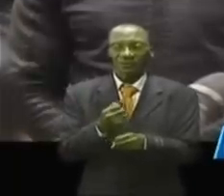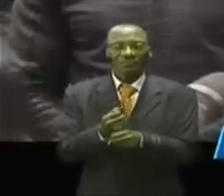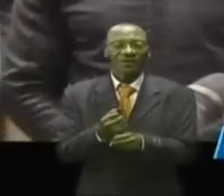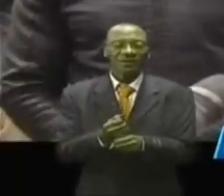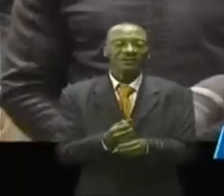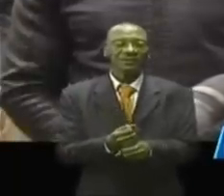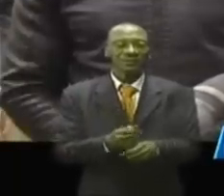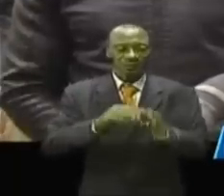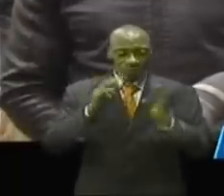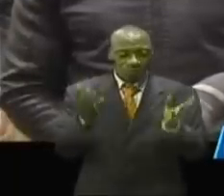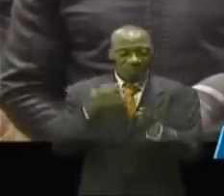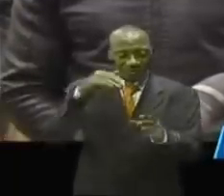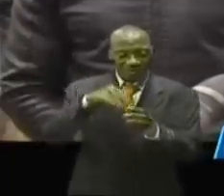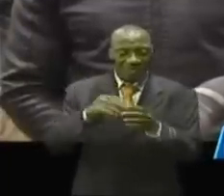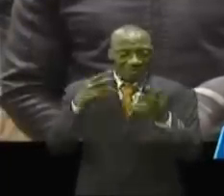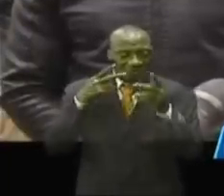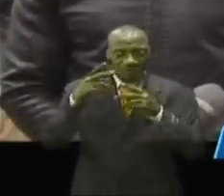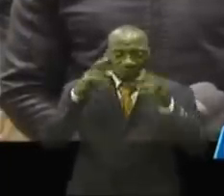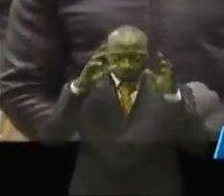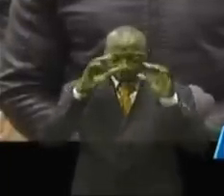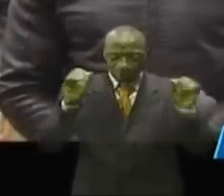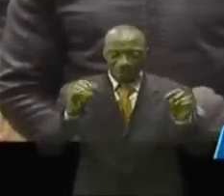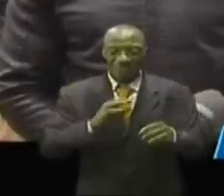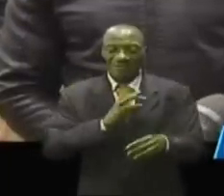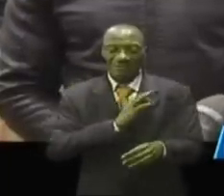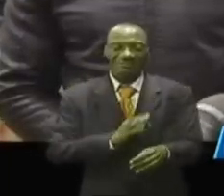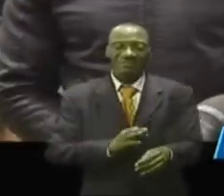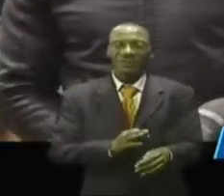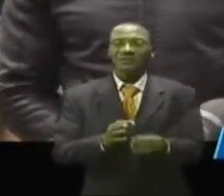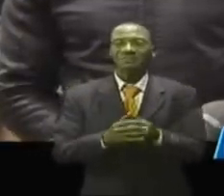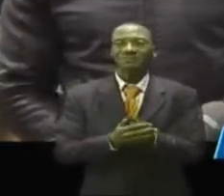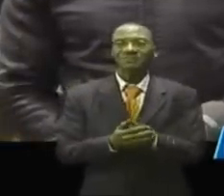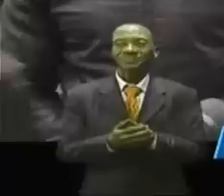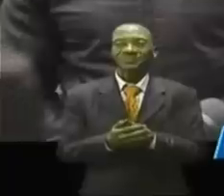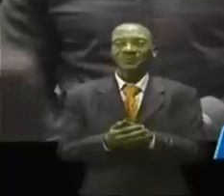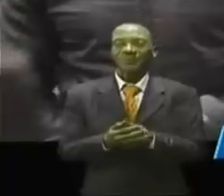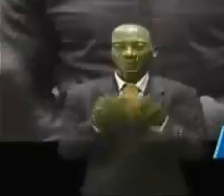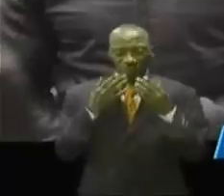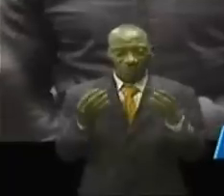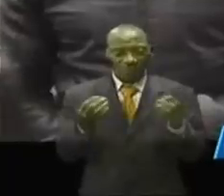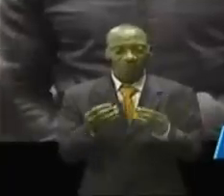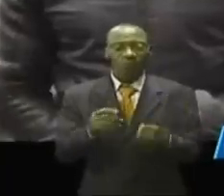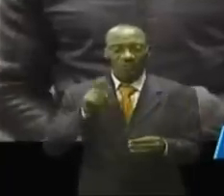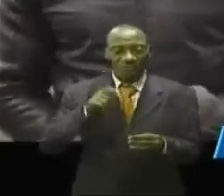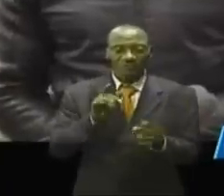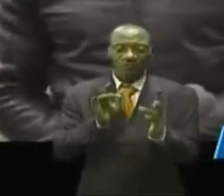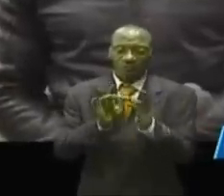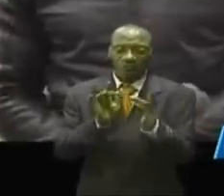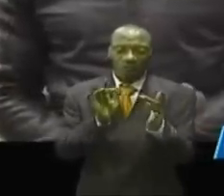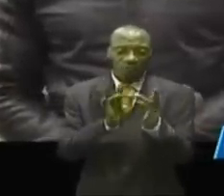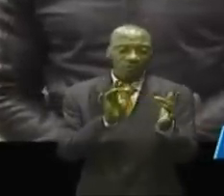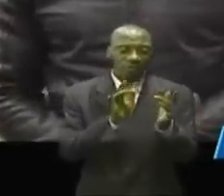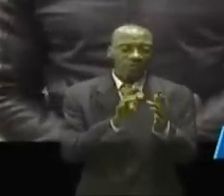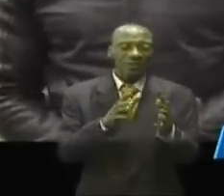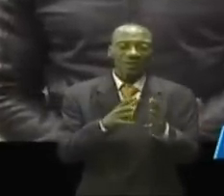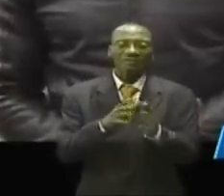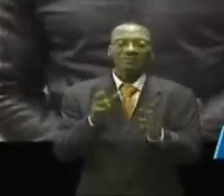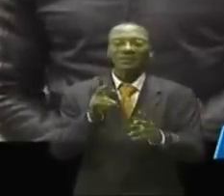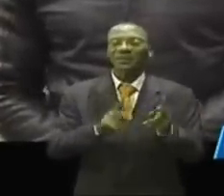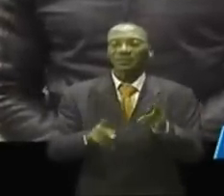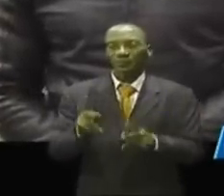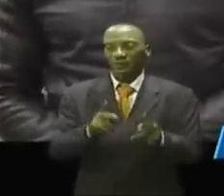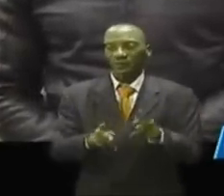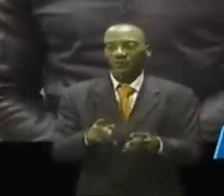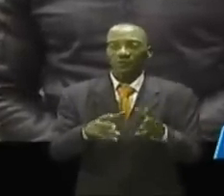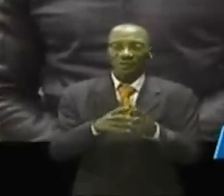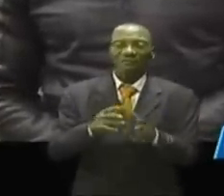territoires. On sait que ce n'est pas facile, qu'il y a encore un certain nombre de contraintes à lever, mais ce qui est bien, c'est de constater que les choses évoluent. Petit à